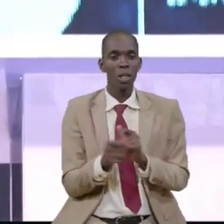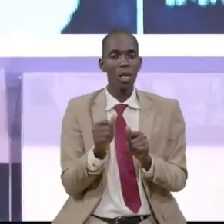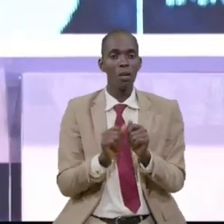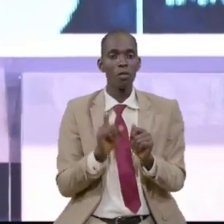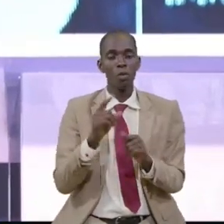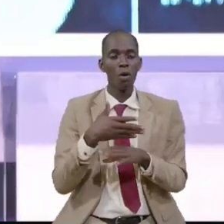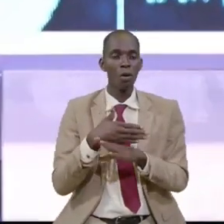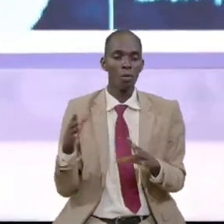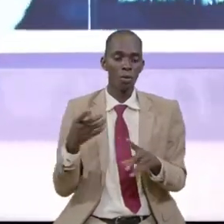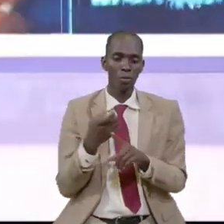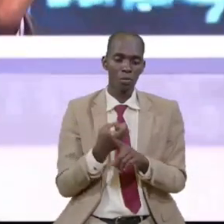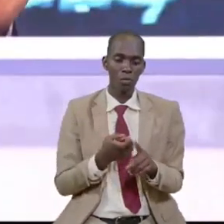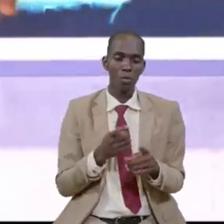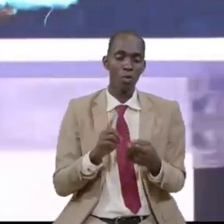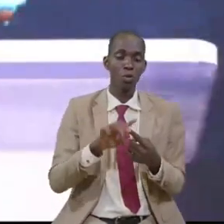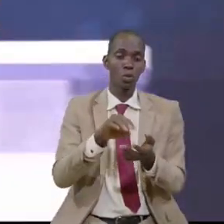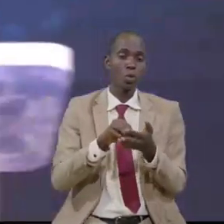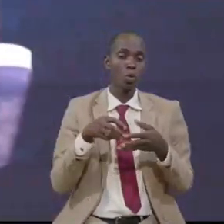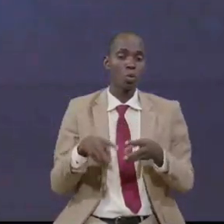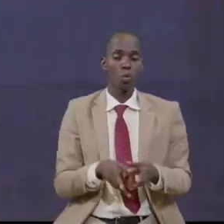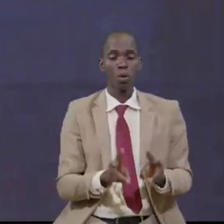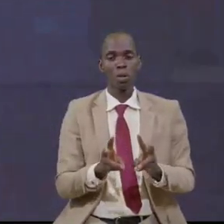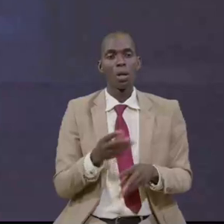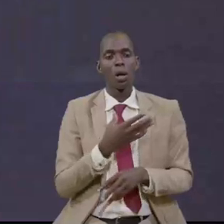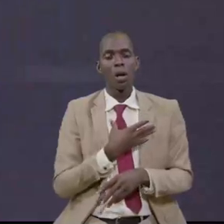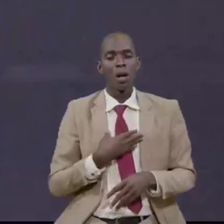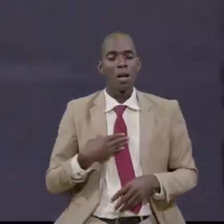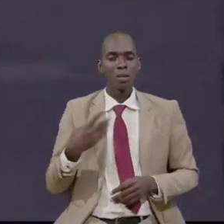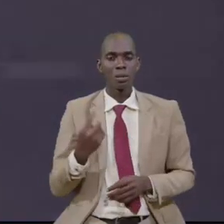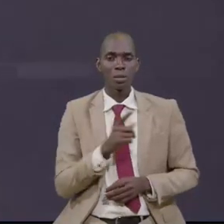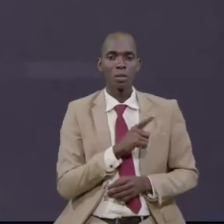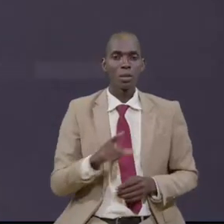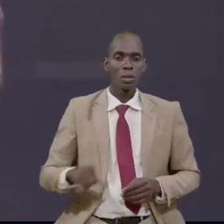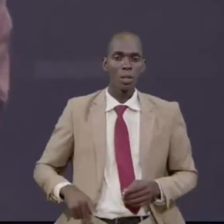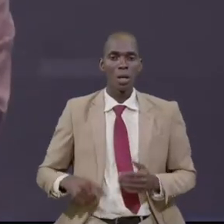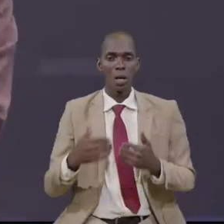et l'Éternel a fait retomber sur lui